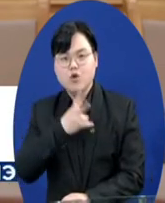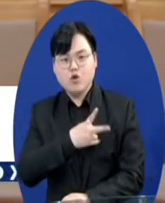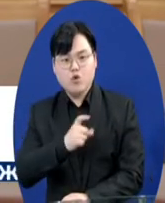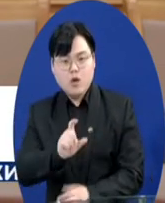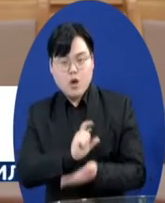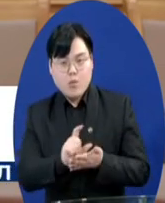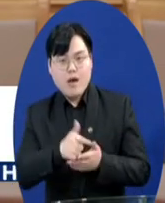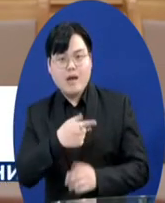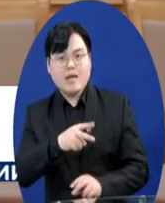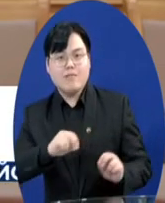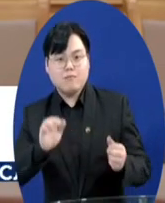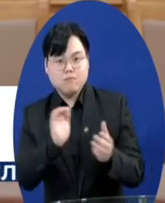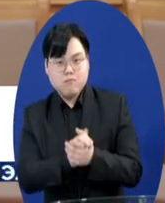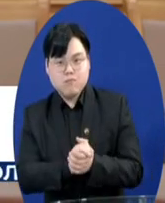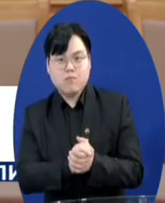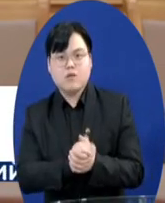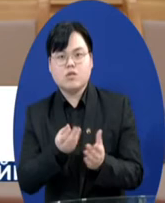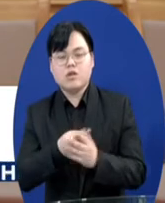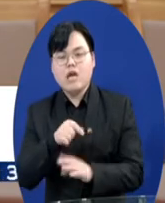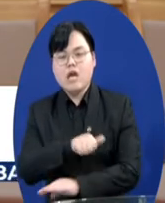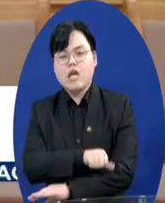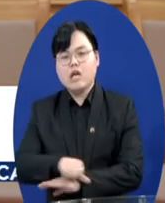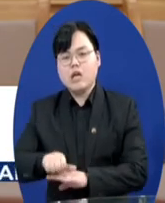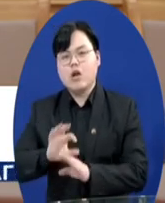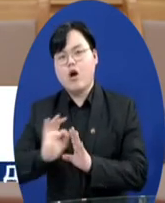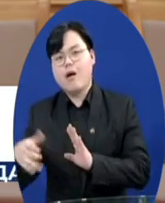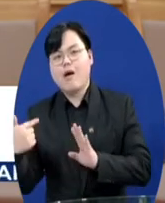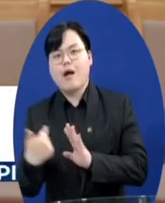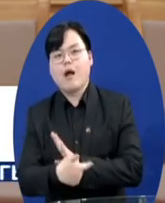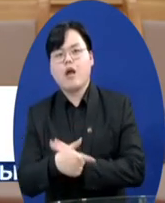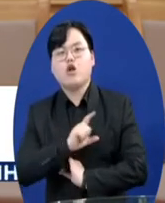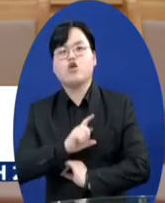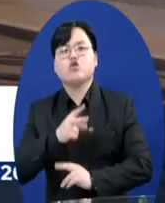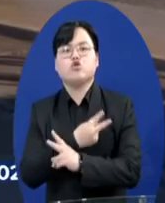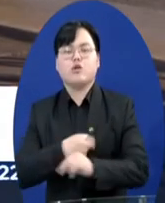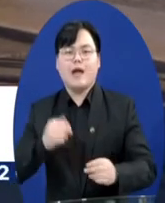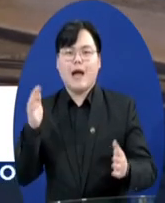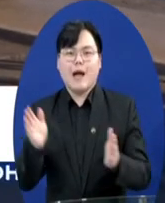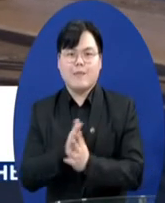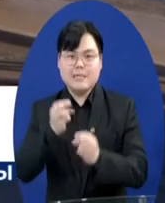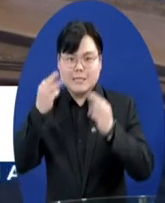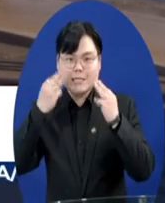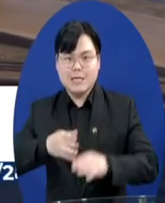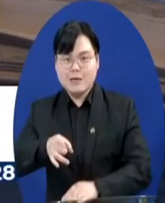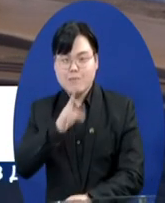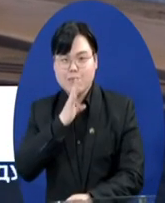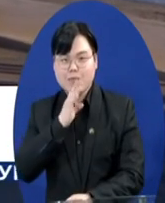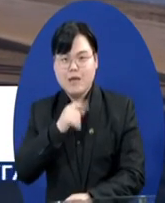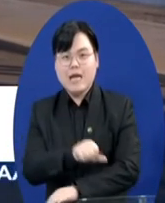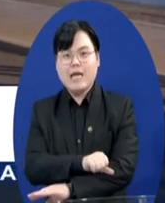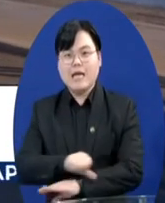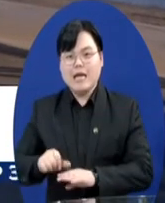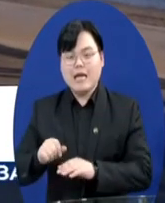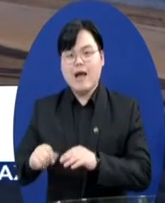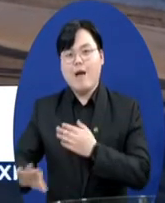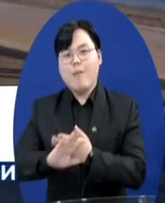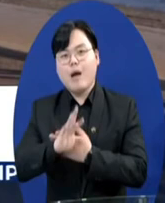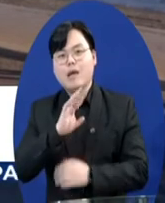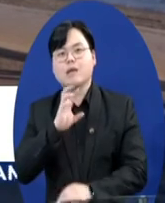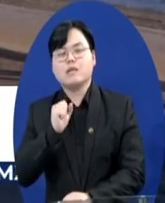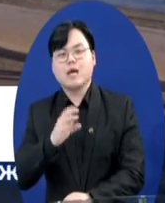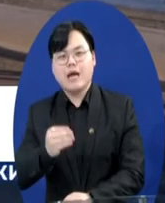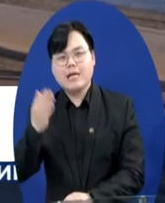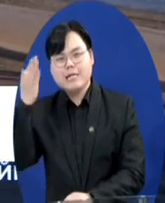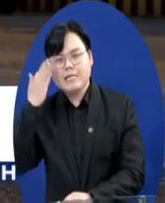хамт хил хоорондын тээврийн хэрхийг нь хамтдан шийдэж өгдөг болёо. Хилийн халдвар хамгааллыг сайжруулахад дотоодын